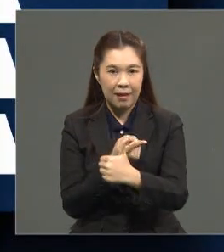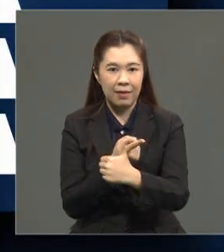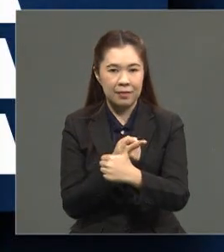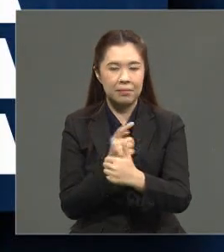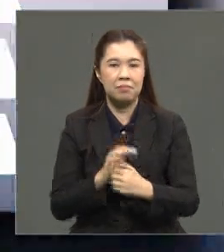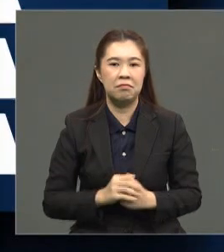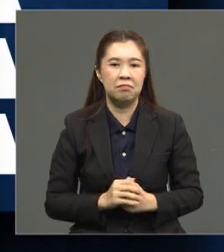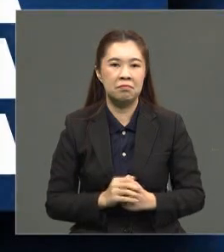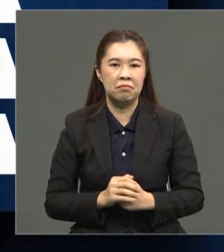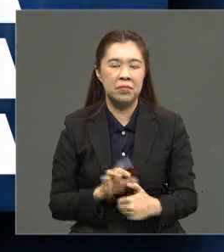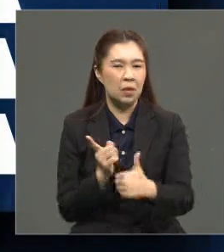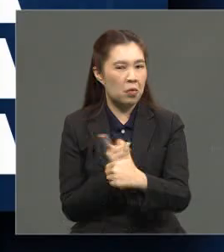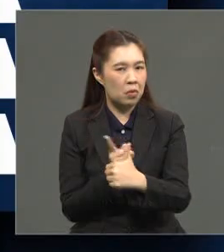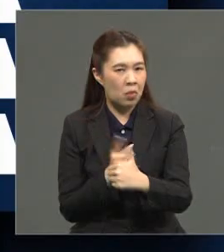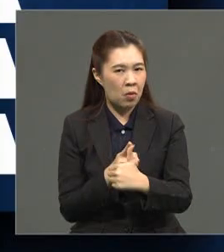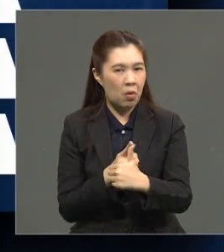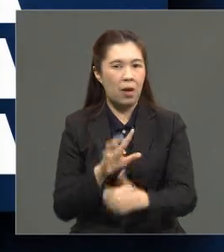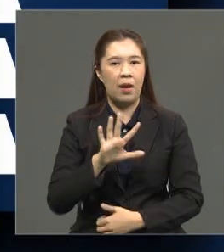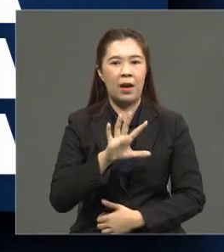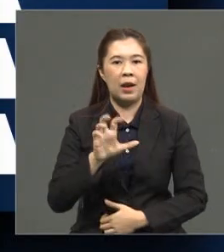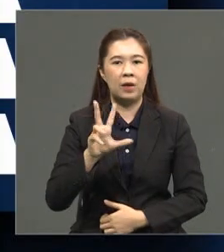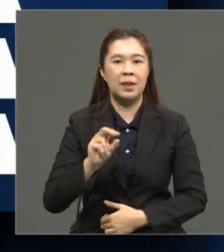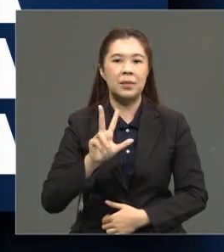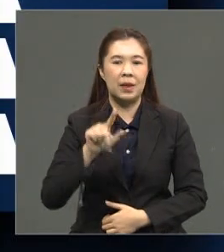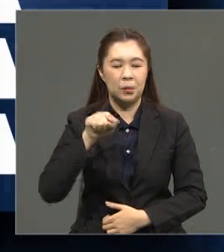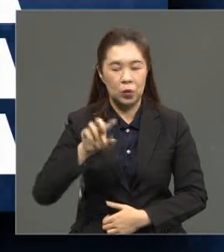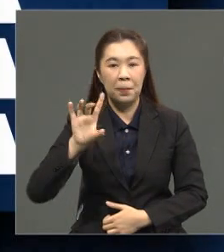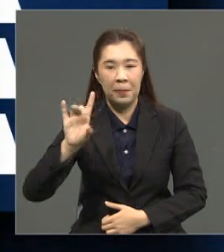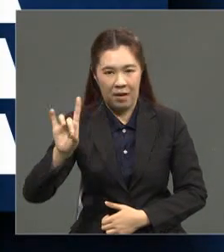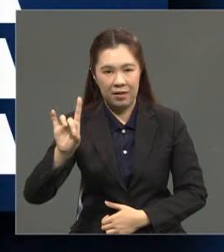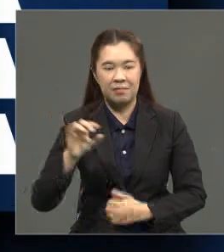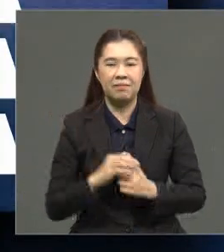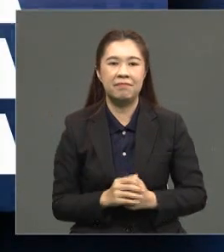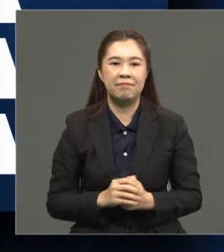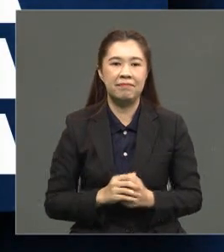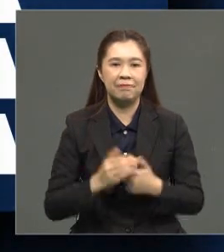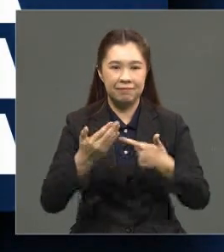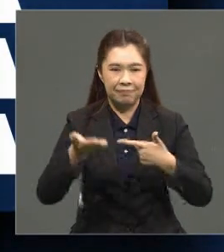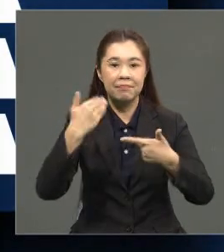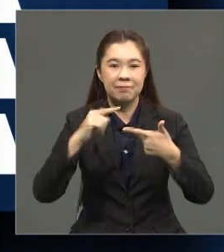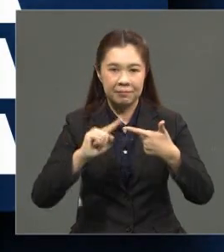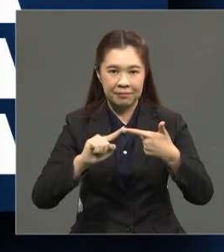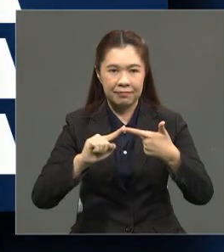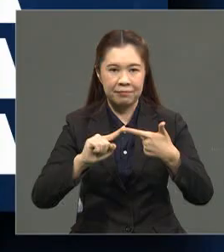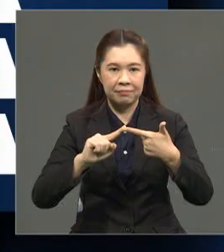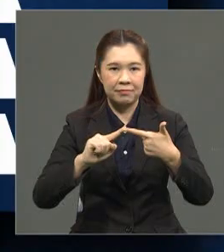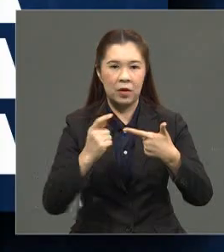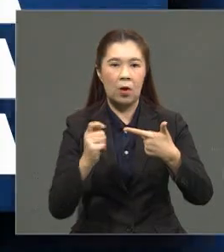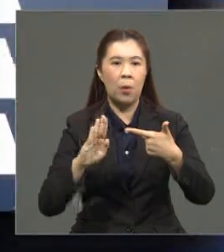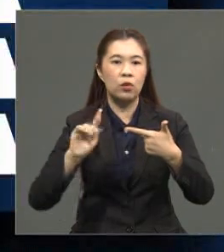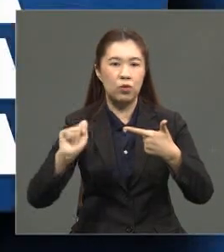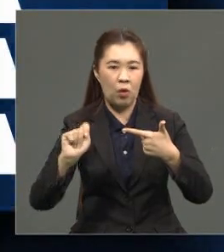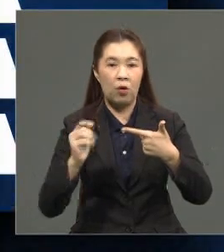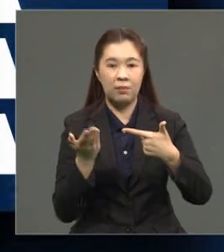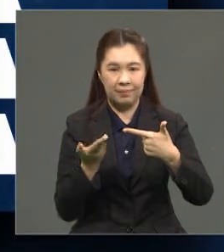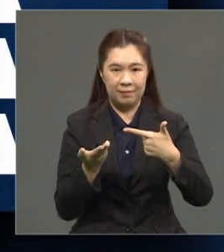ค่ะปริมาณฝนเนี่ยวัดได้ถึง5338มลมค่ะรองลงมาก็คือที่สถานีอบตบูกิอำเภอ